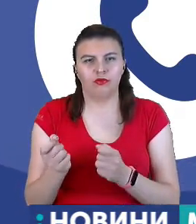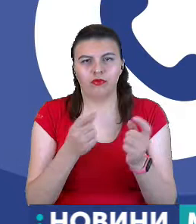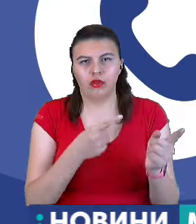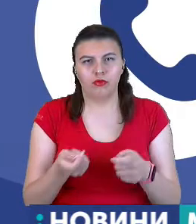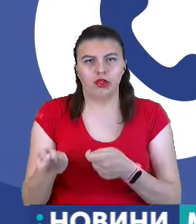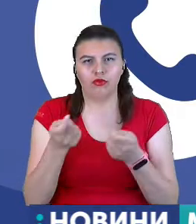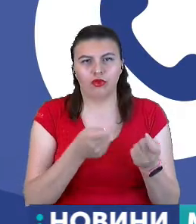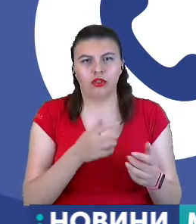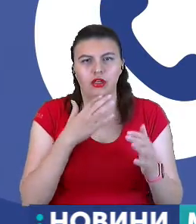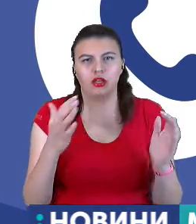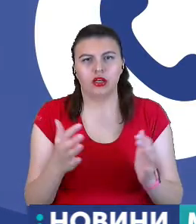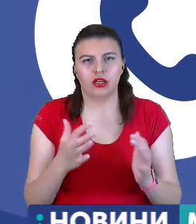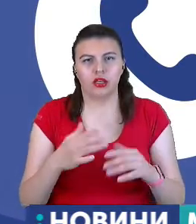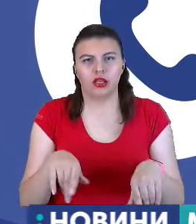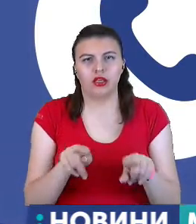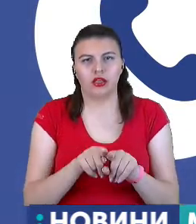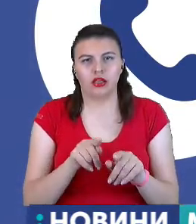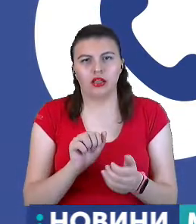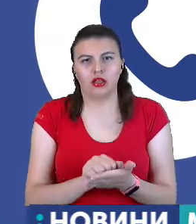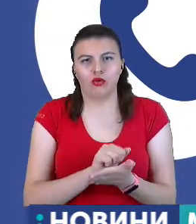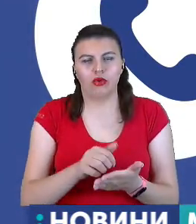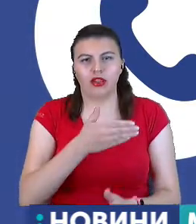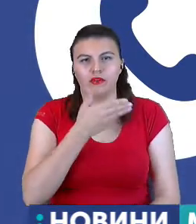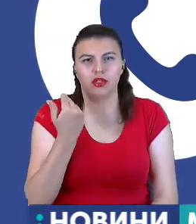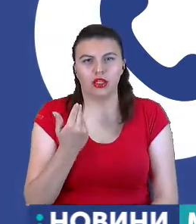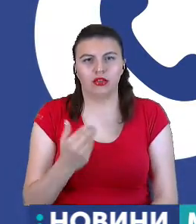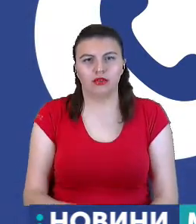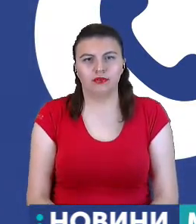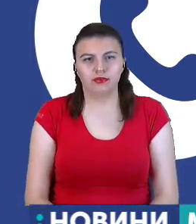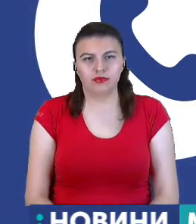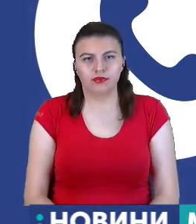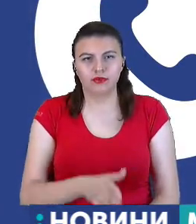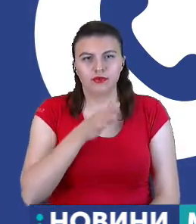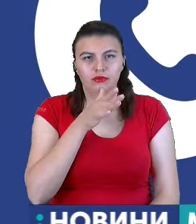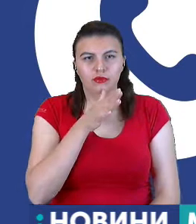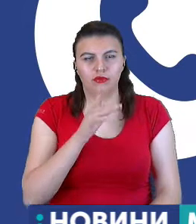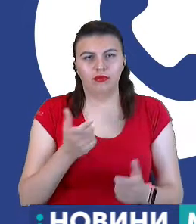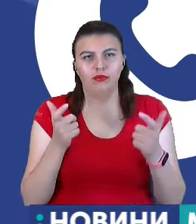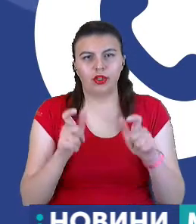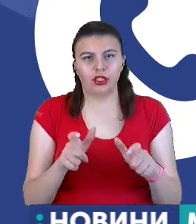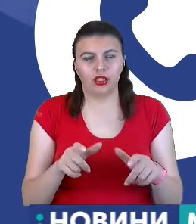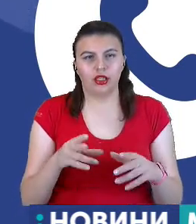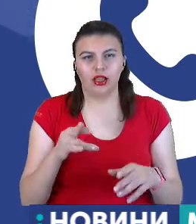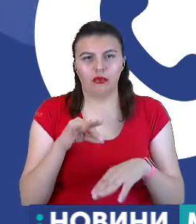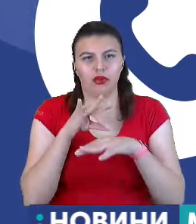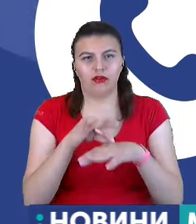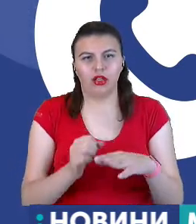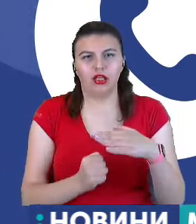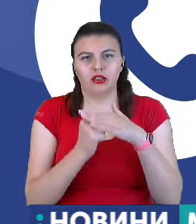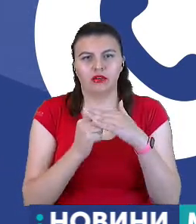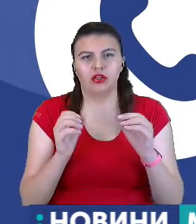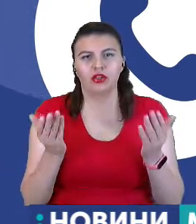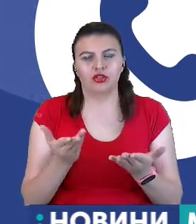перевозки, хранення, таких документів немає. Ми такі документи во время карантину не проводили. На основі чого не взяли, що у